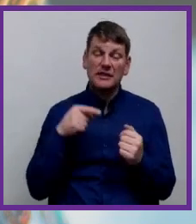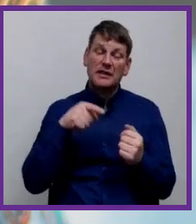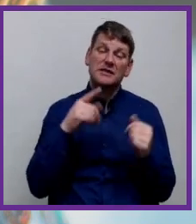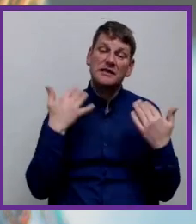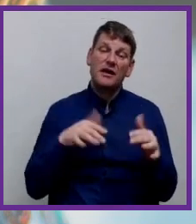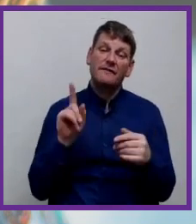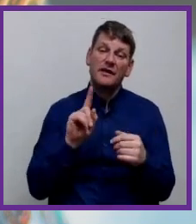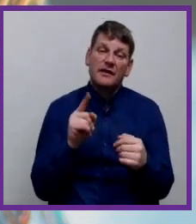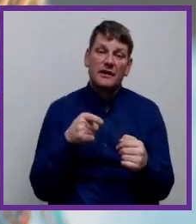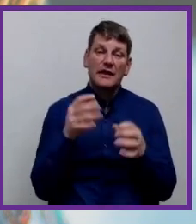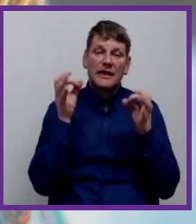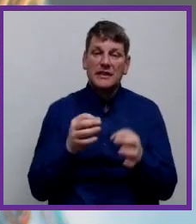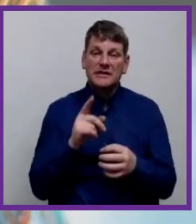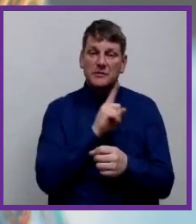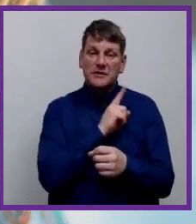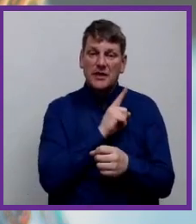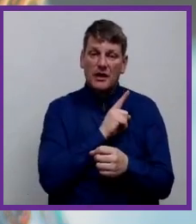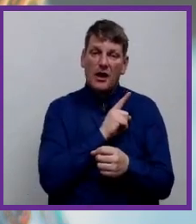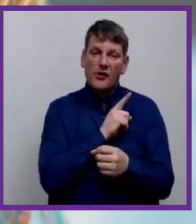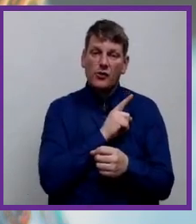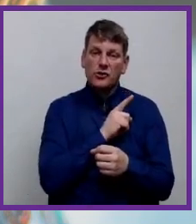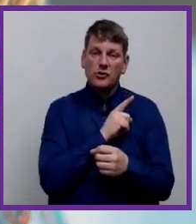ir vienkārši tiesību sargājošo